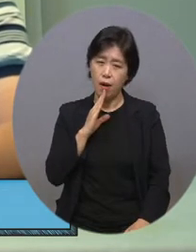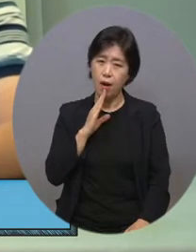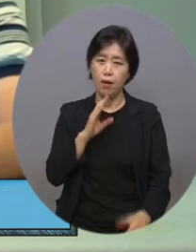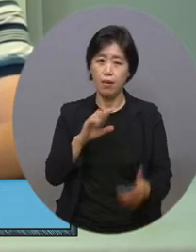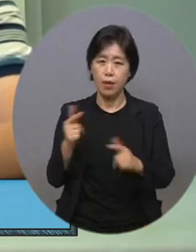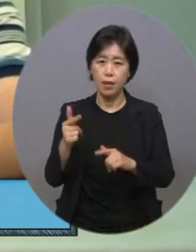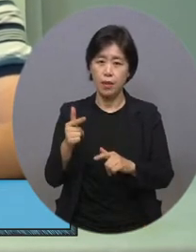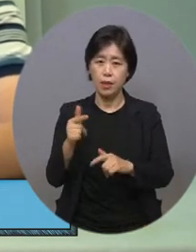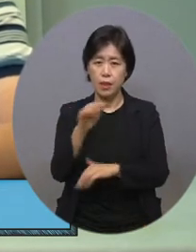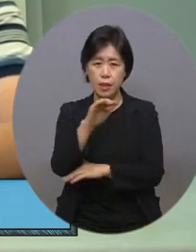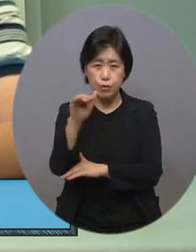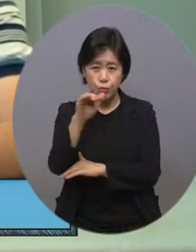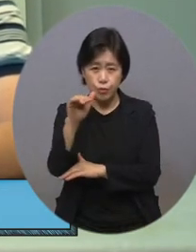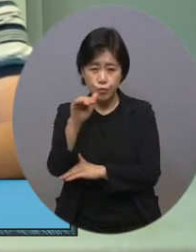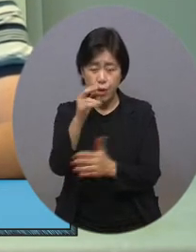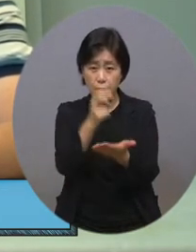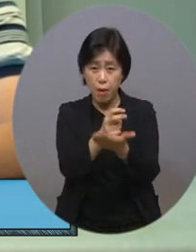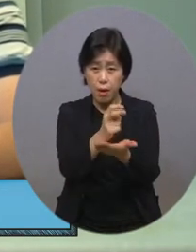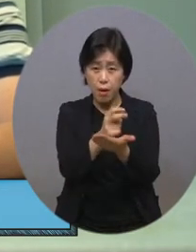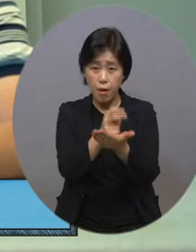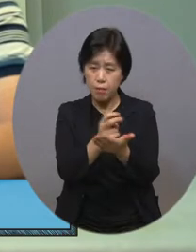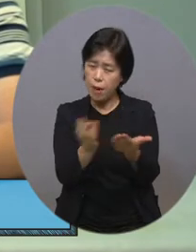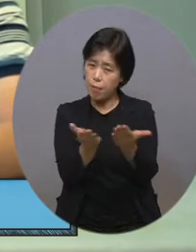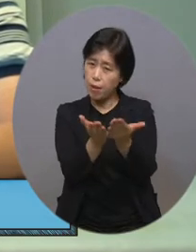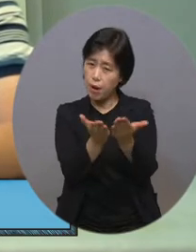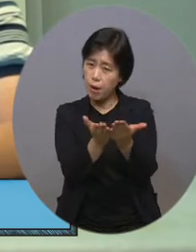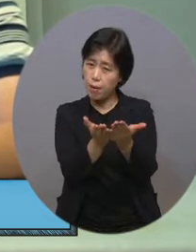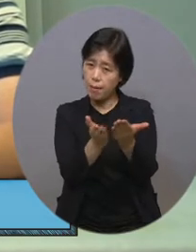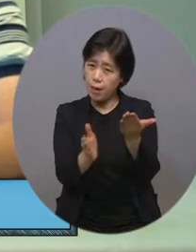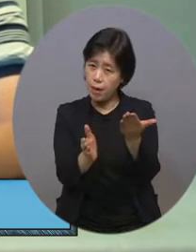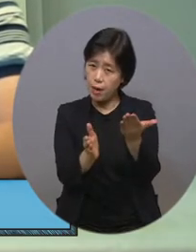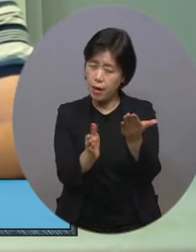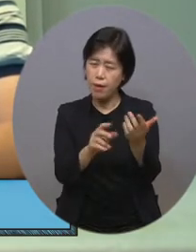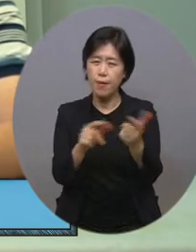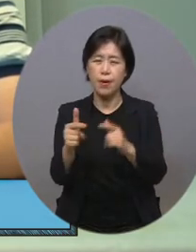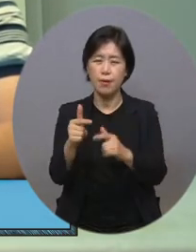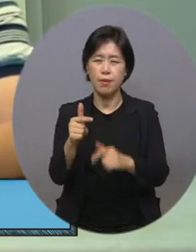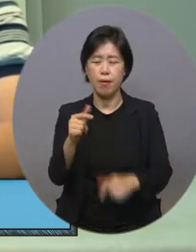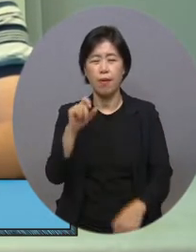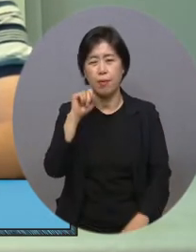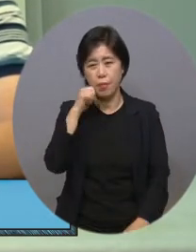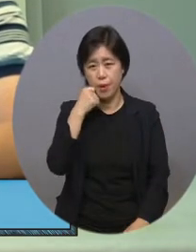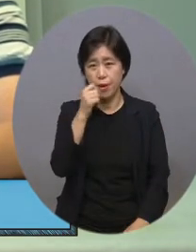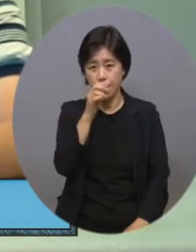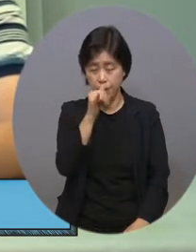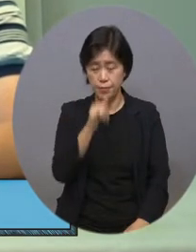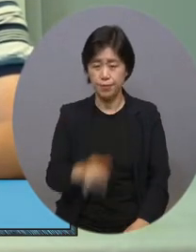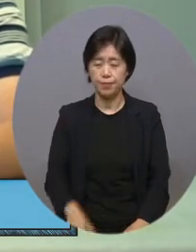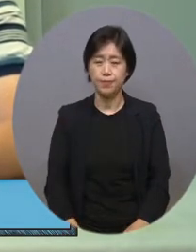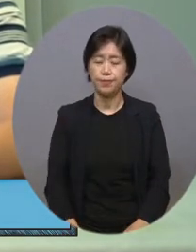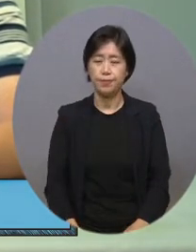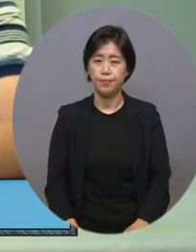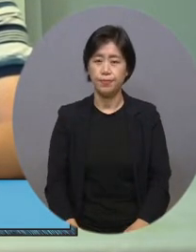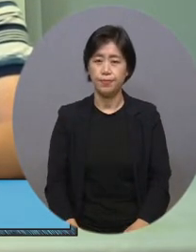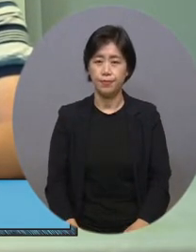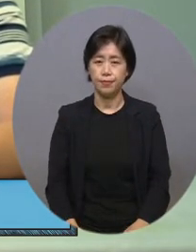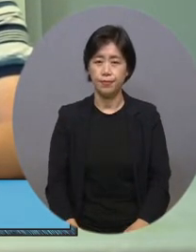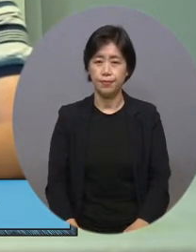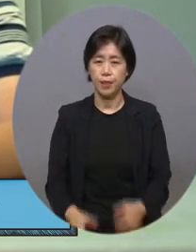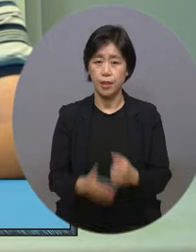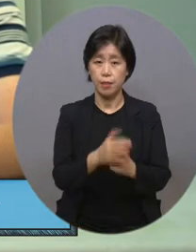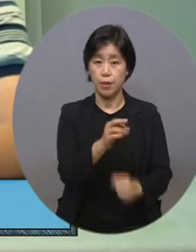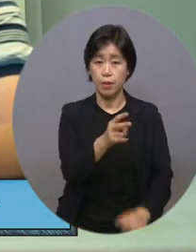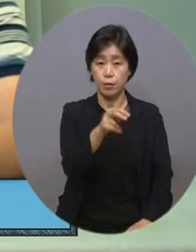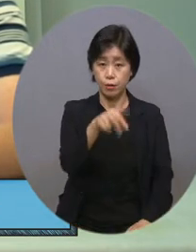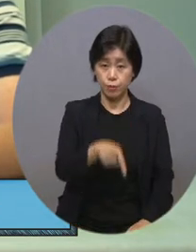사업장을 만드는 법의 취지에 걸맞게 출자를 용이하게 되어 있지는 않았습니다. 그래서